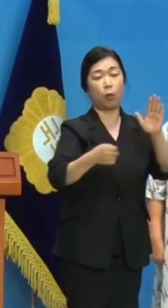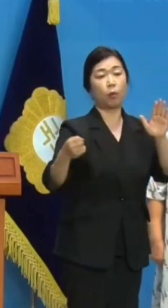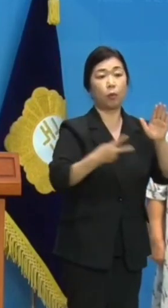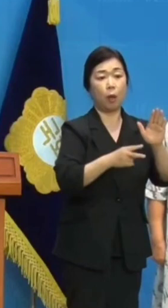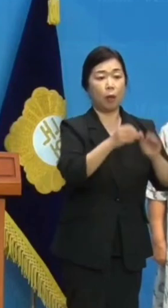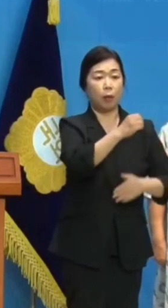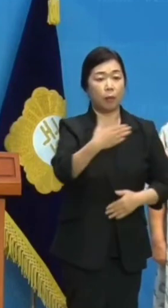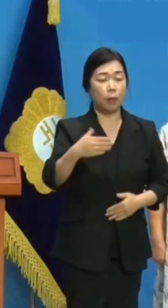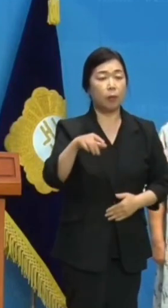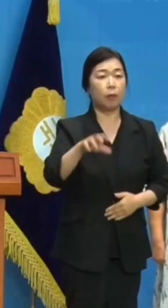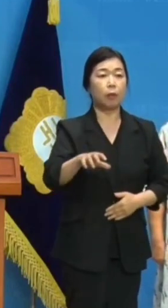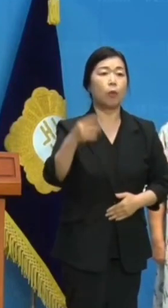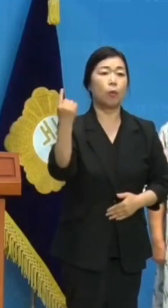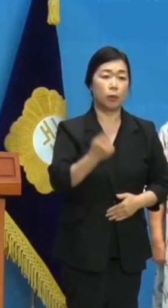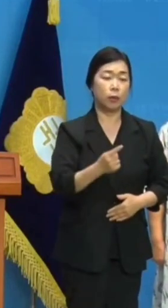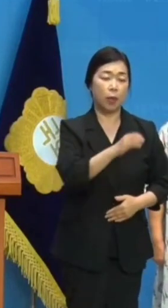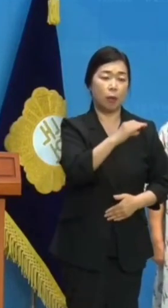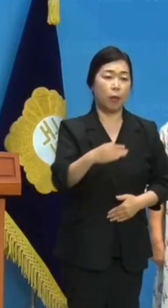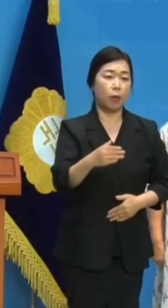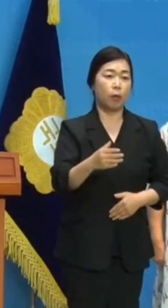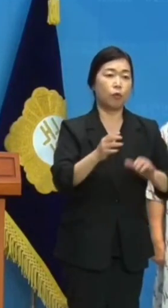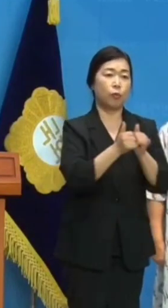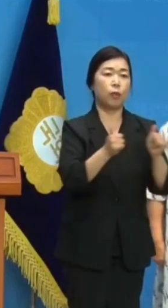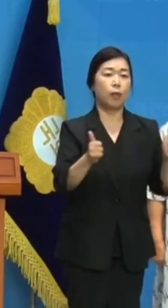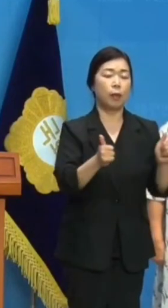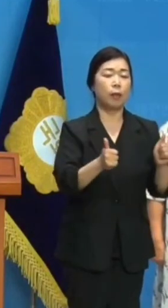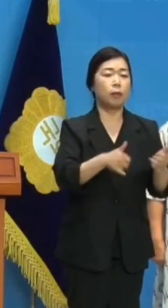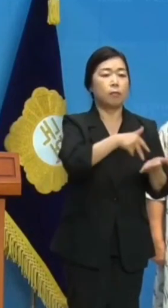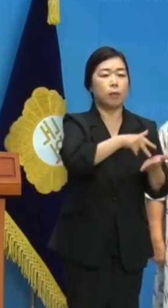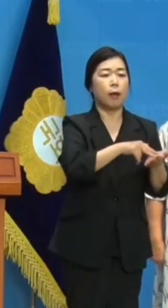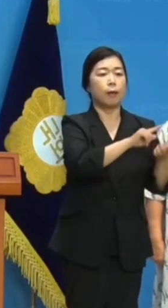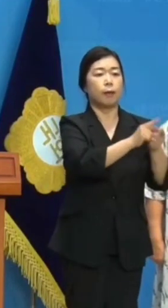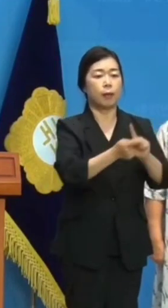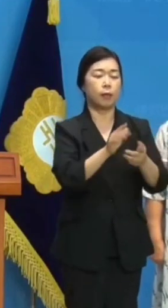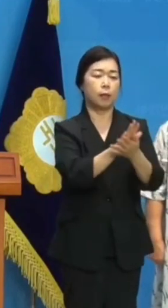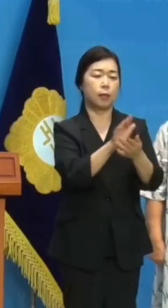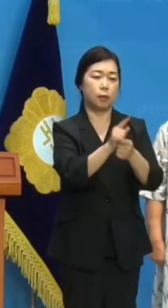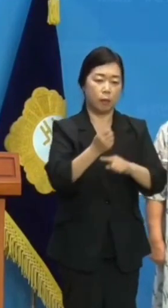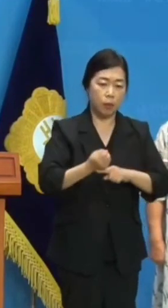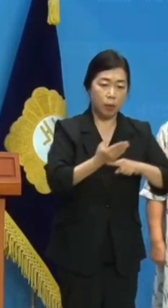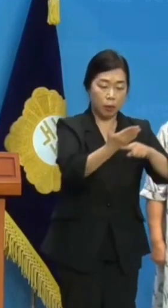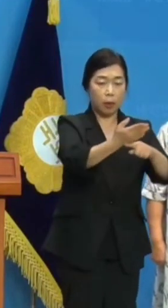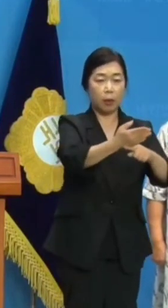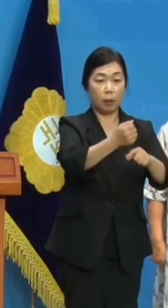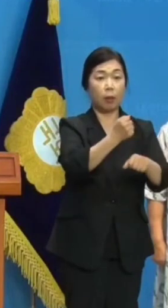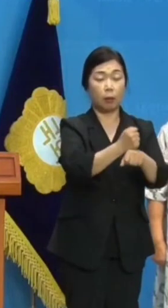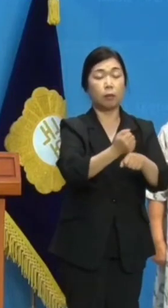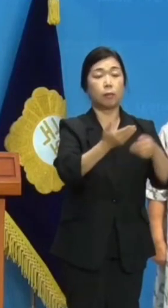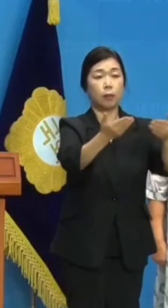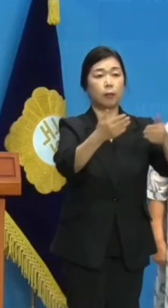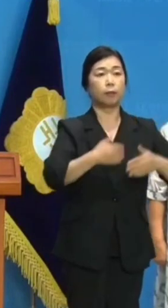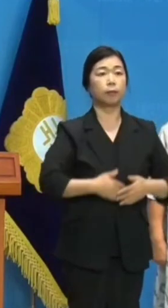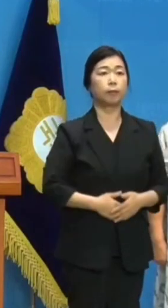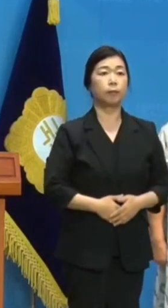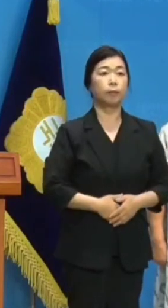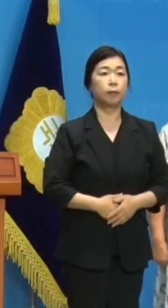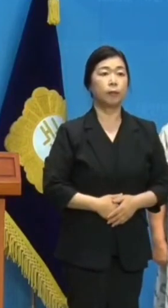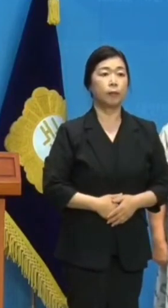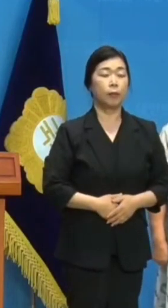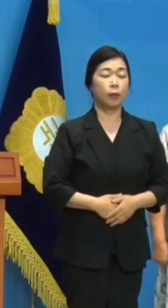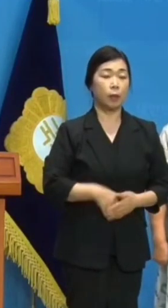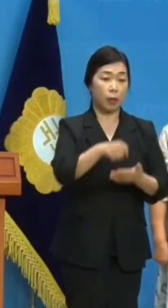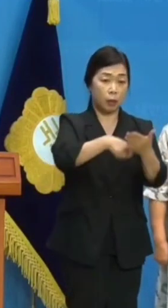우리 양평에서 오신 양평 군민들의 목소리를 직접 전해드리는 시간을 갖도록 하겠습니다.